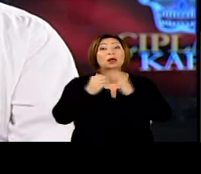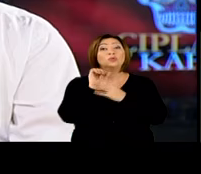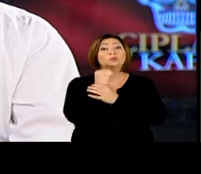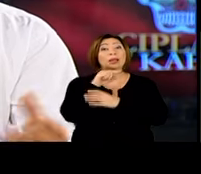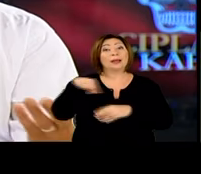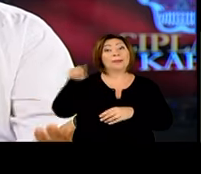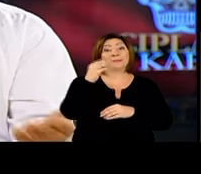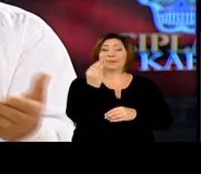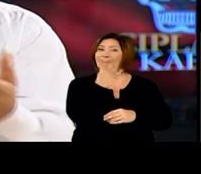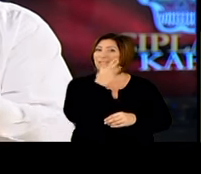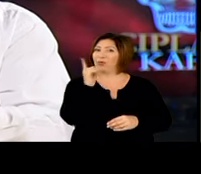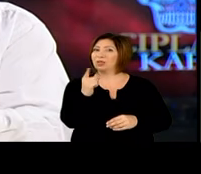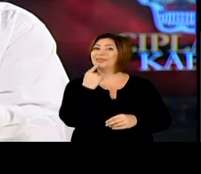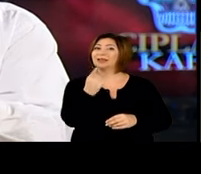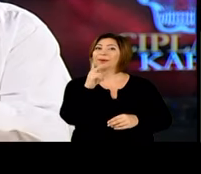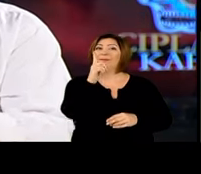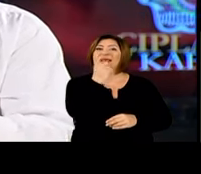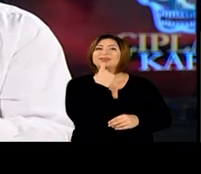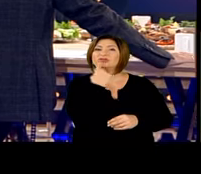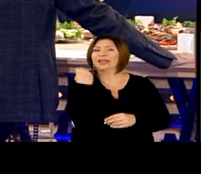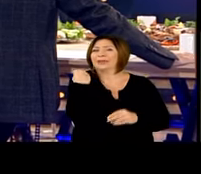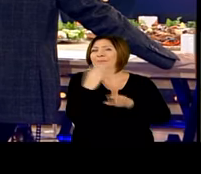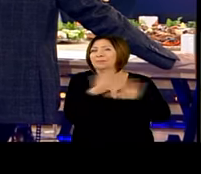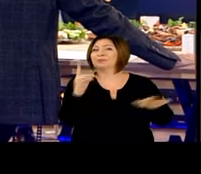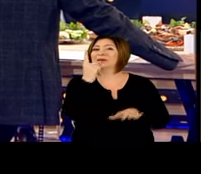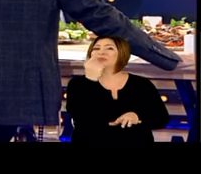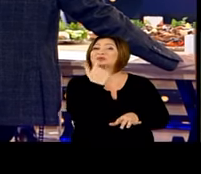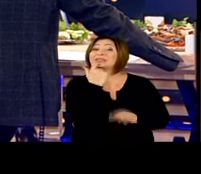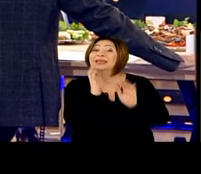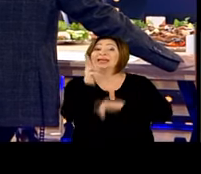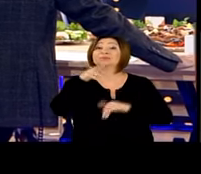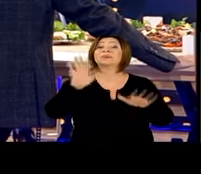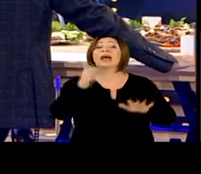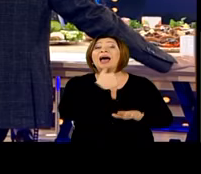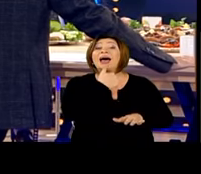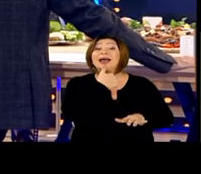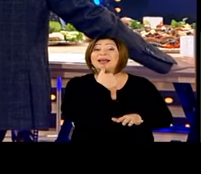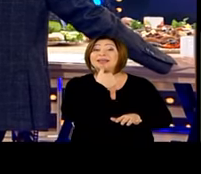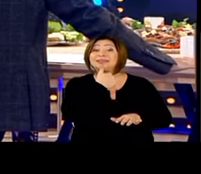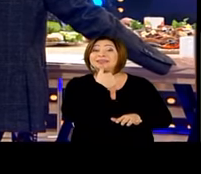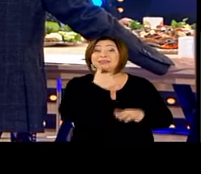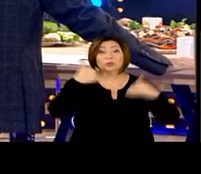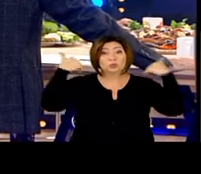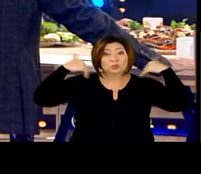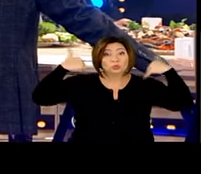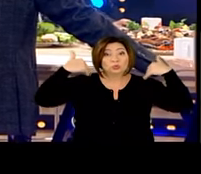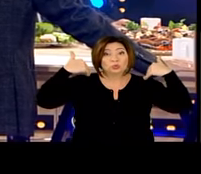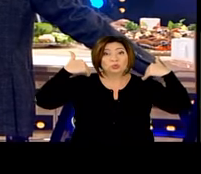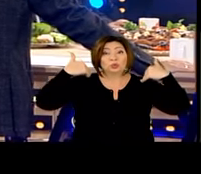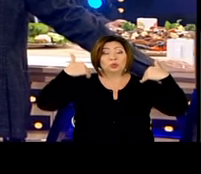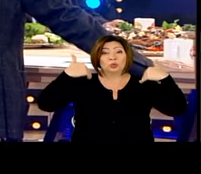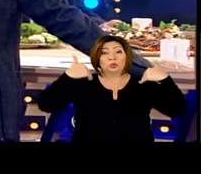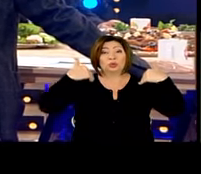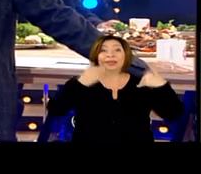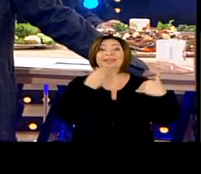biliyor. Dedikleri gibi bir yaşını yeni bitirmiş, 1,5 yaşını geçmemiş, erkek toklu diyoruz. Yani biz kuzuluktan çıkmış